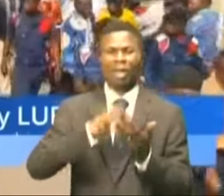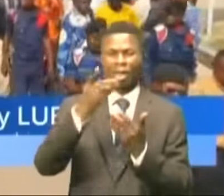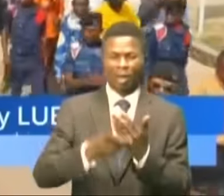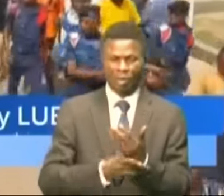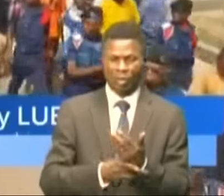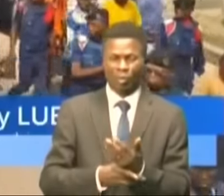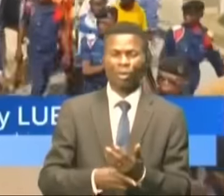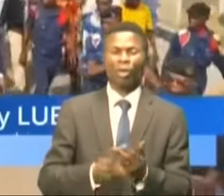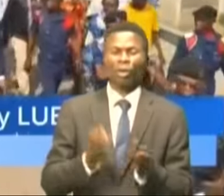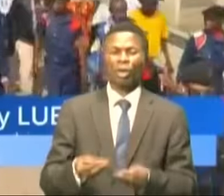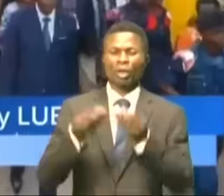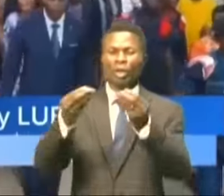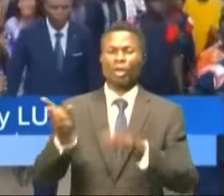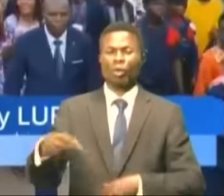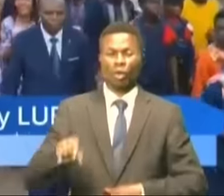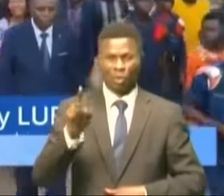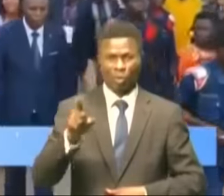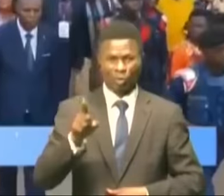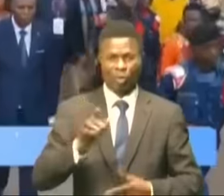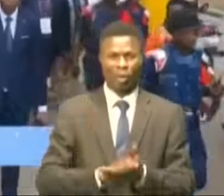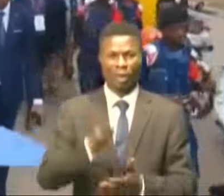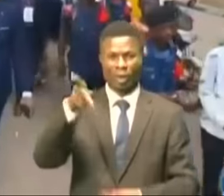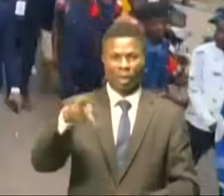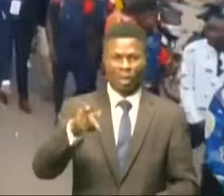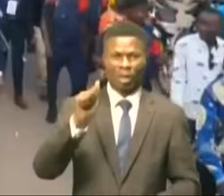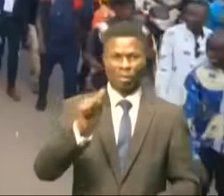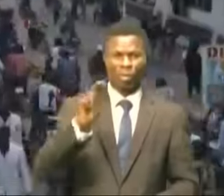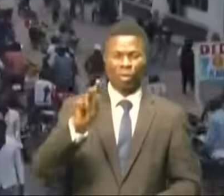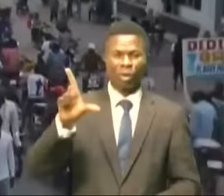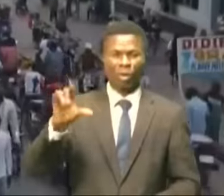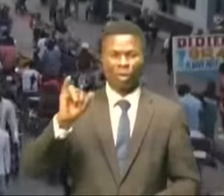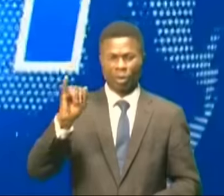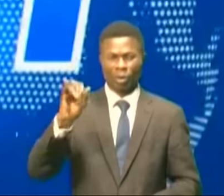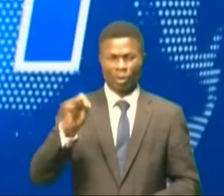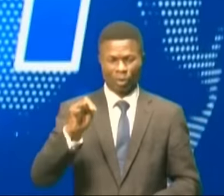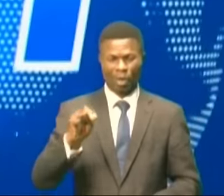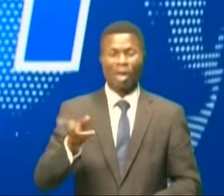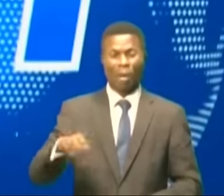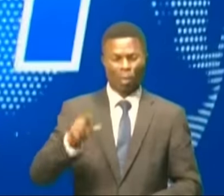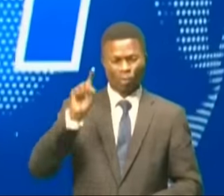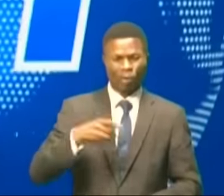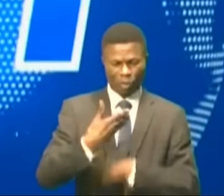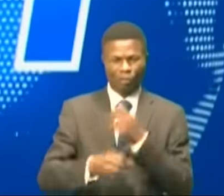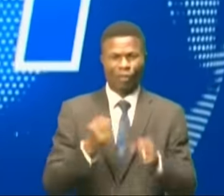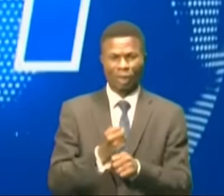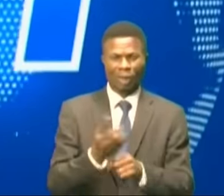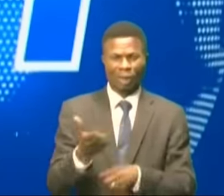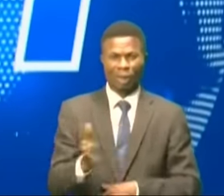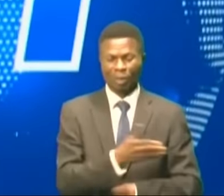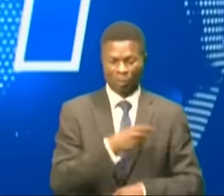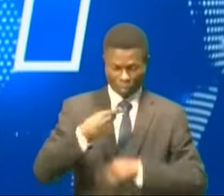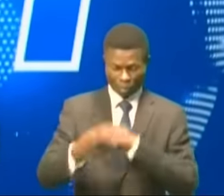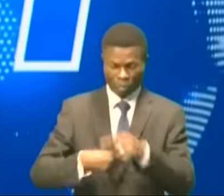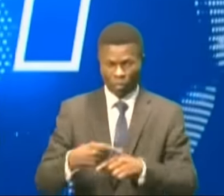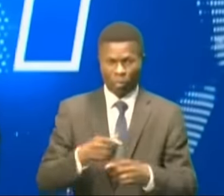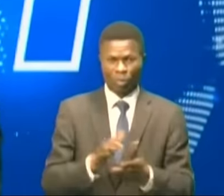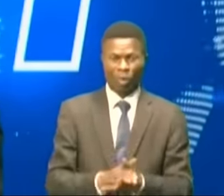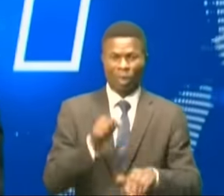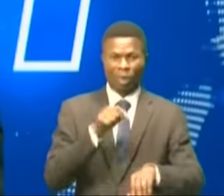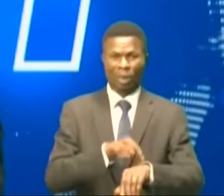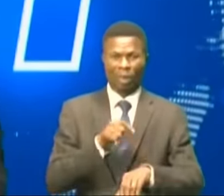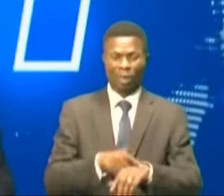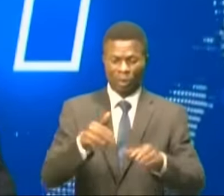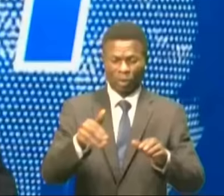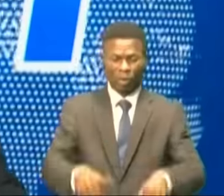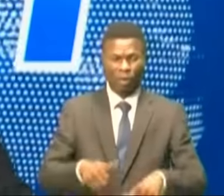de la Tchopo par Paulin Lindongoli Alebabonga, Tchopo Mosala. Le coup d'envoi de la nouvelle saison